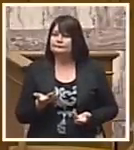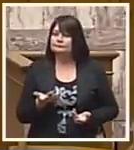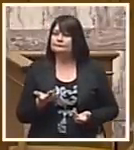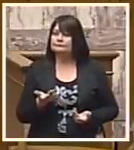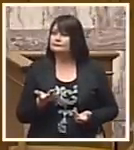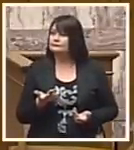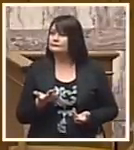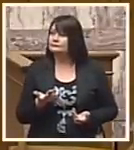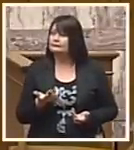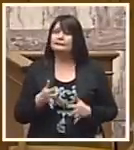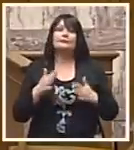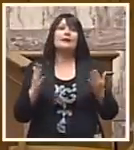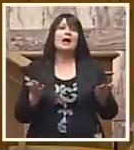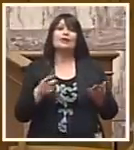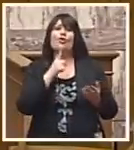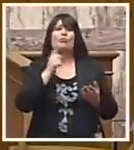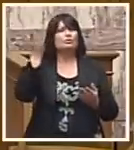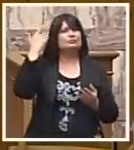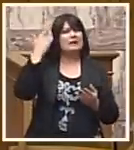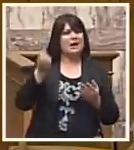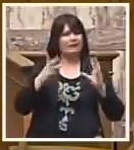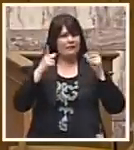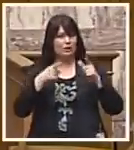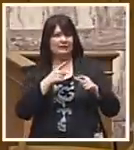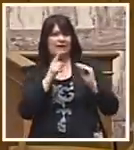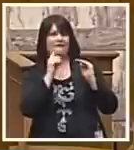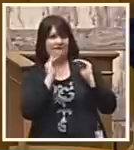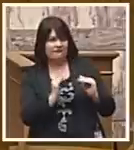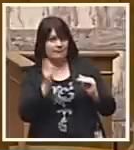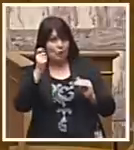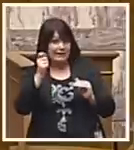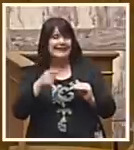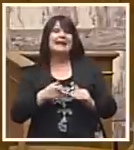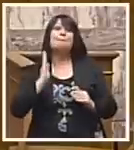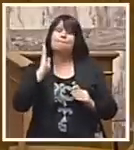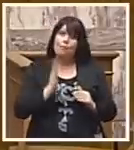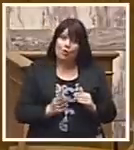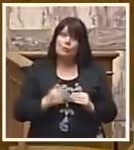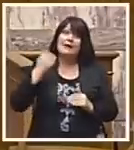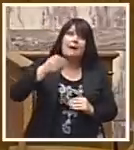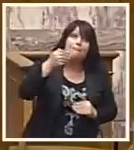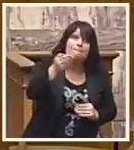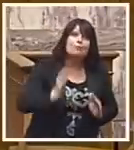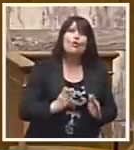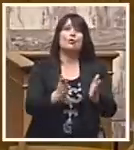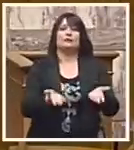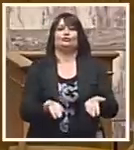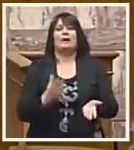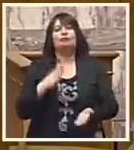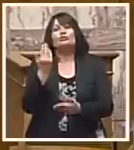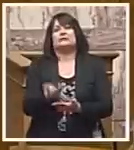να συνεχιστεί η πολιτική του παρελθόντος ή αν πραγματικά μπορούμε να πάμε μπροστά. Αυτό σας ζητώ.